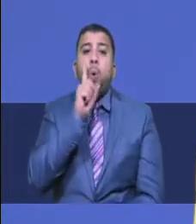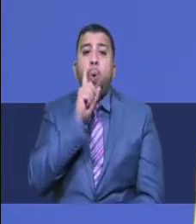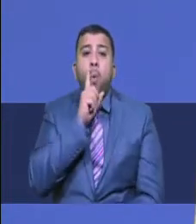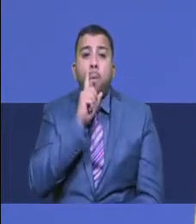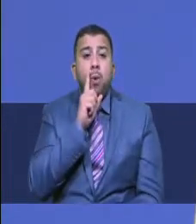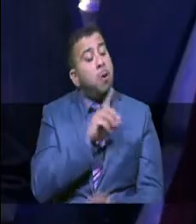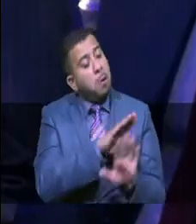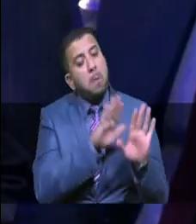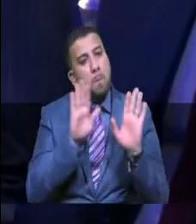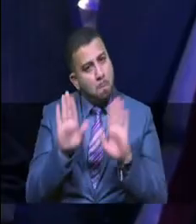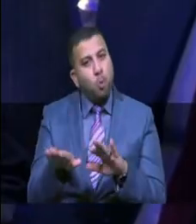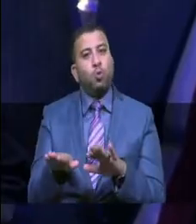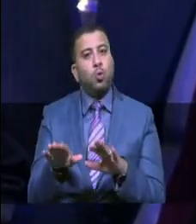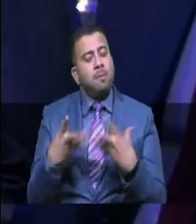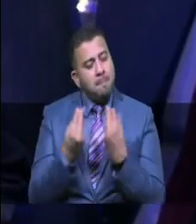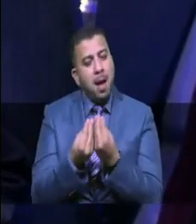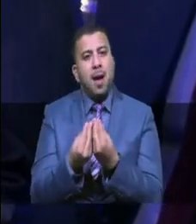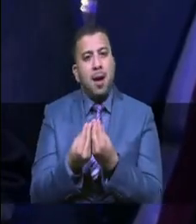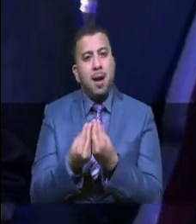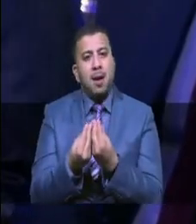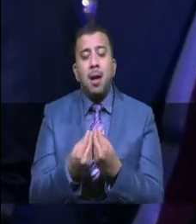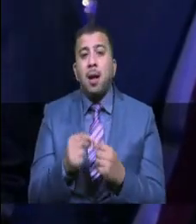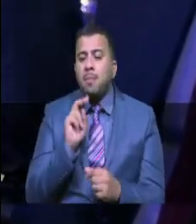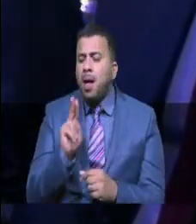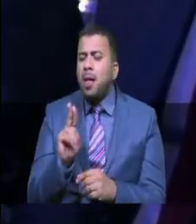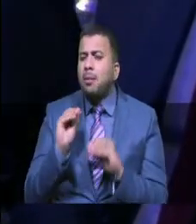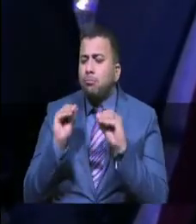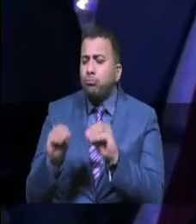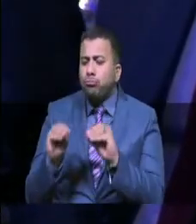متواجدة. ولذلك هذه التنمية